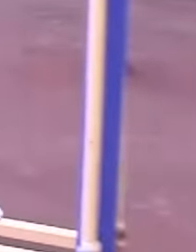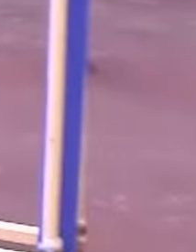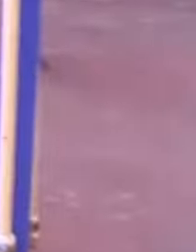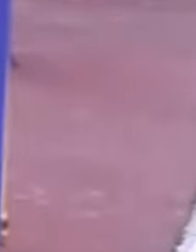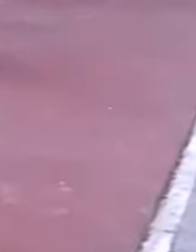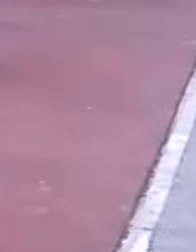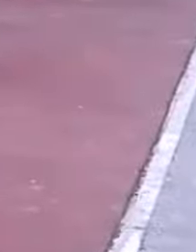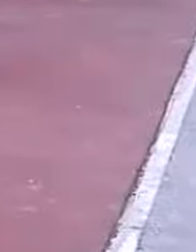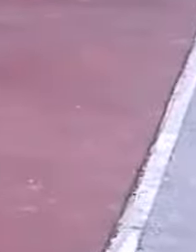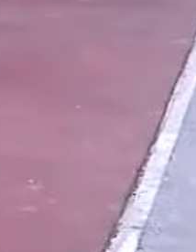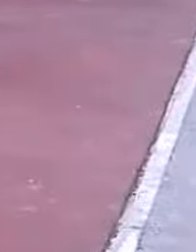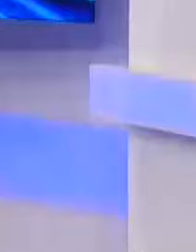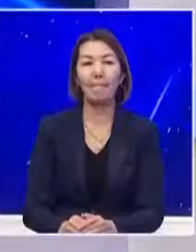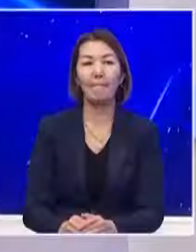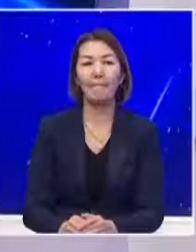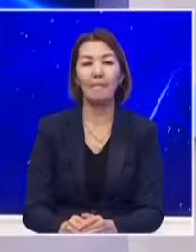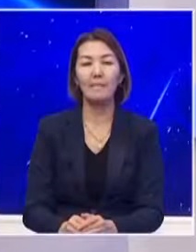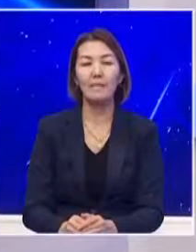Жетісу телеарнасы.